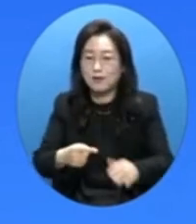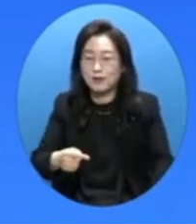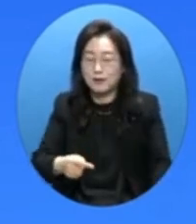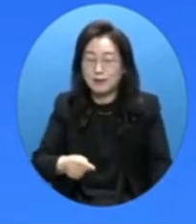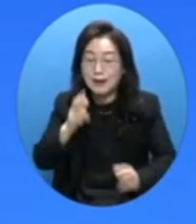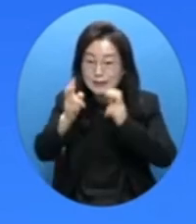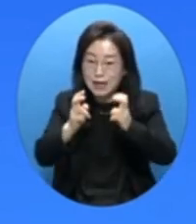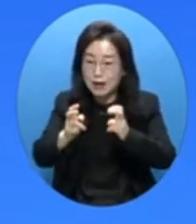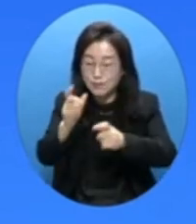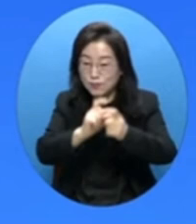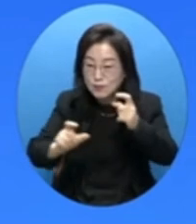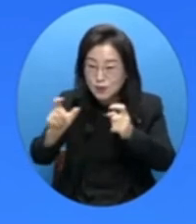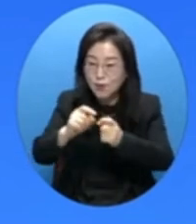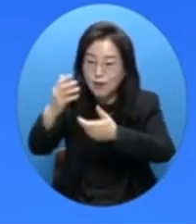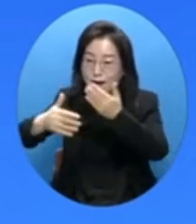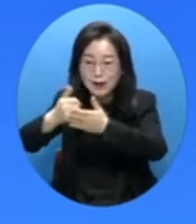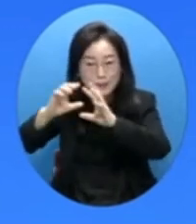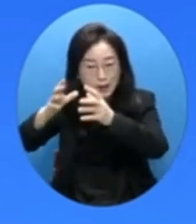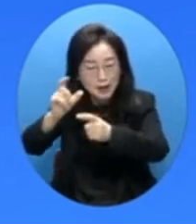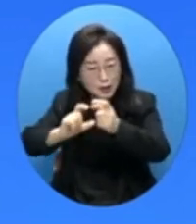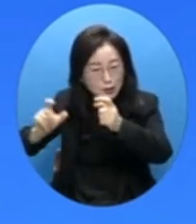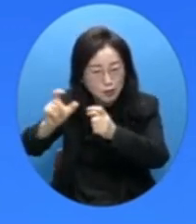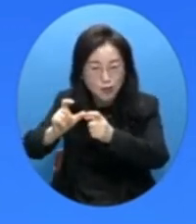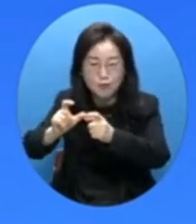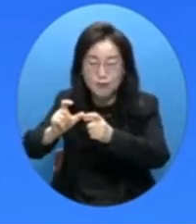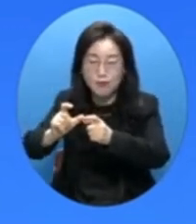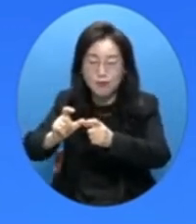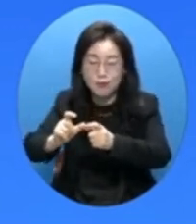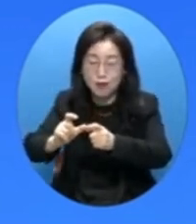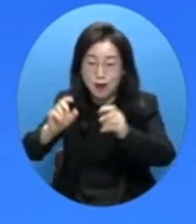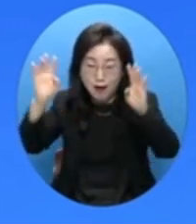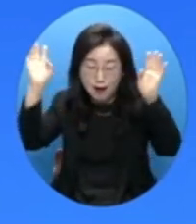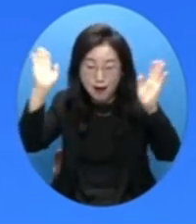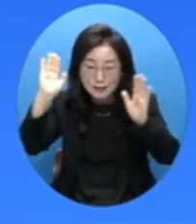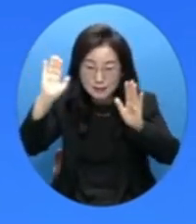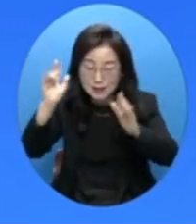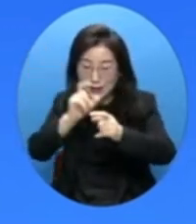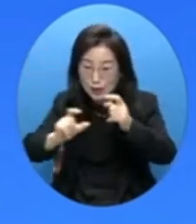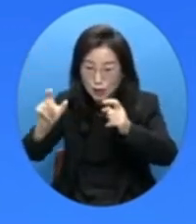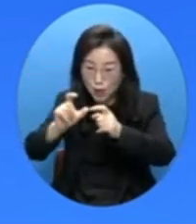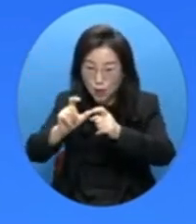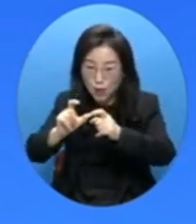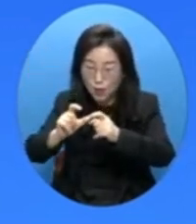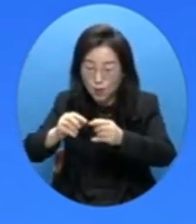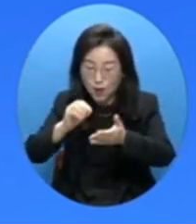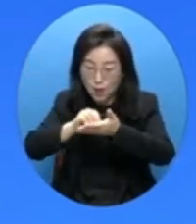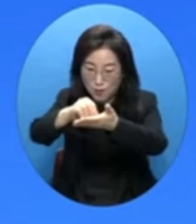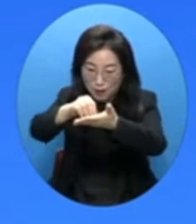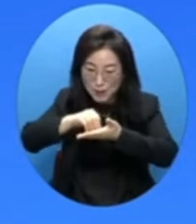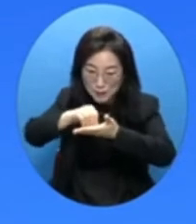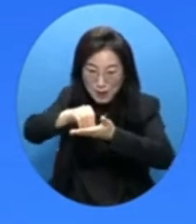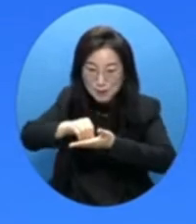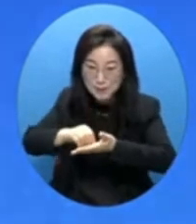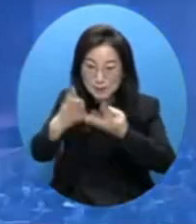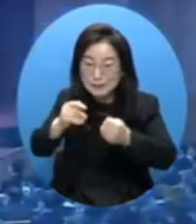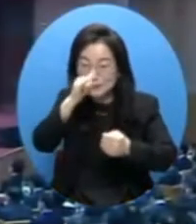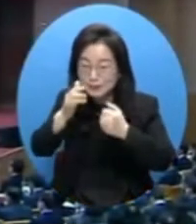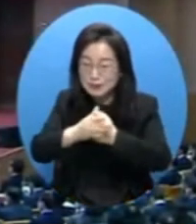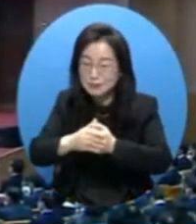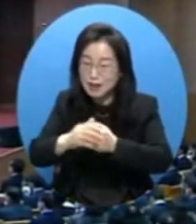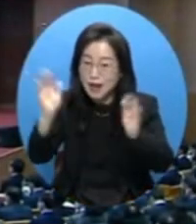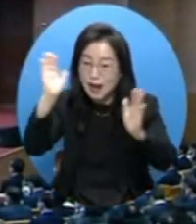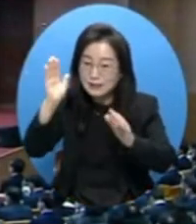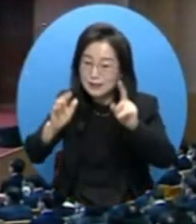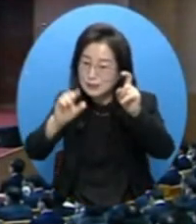확장과 동시에 하나님 나라를 확장하는데 수강생이 늘어날 때마다 온라인 수업 작성이 제일 많아지니까요 수강생의 10%